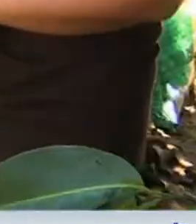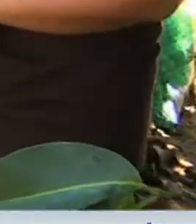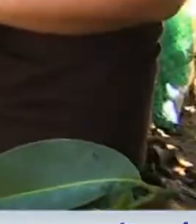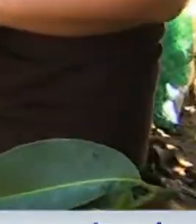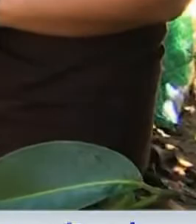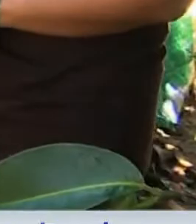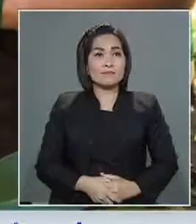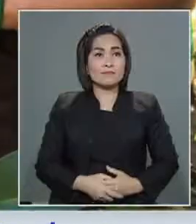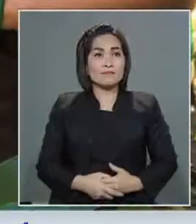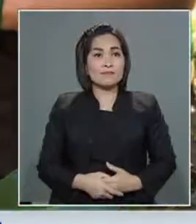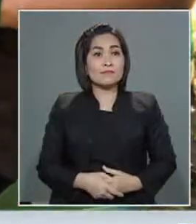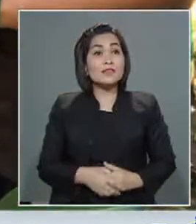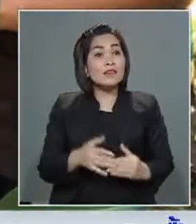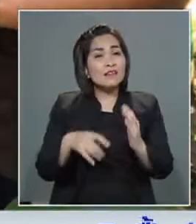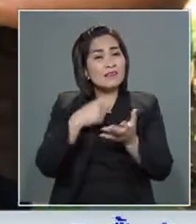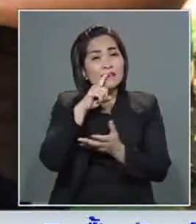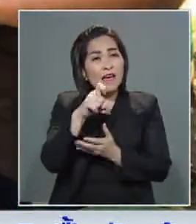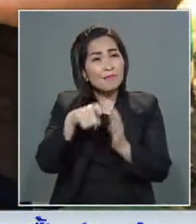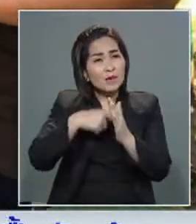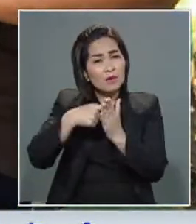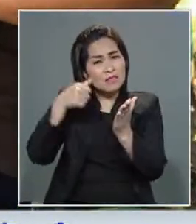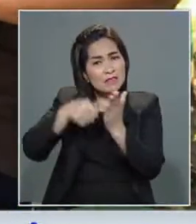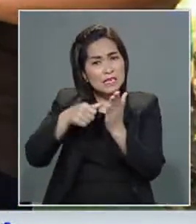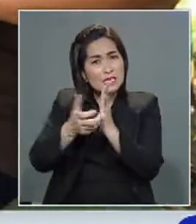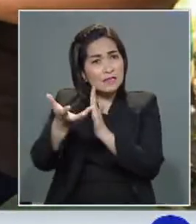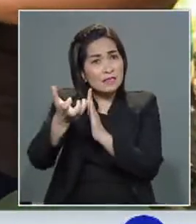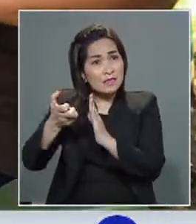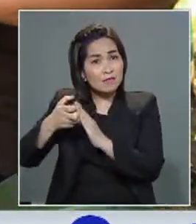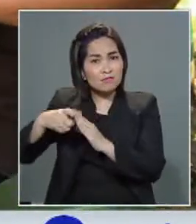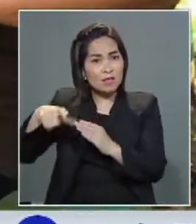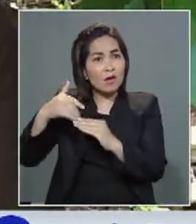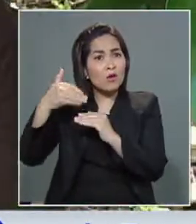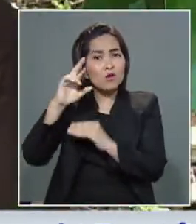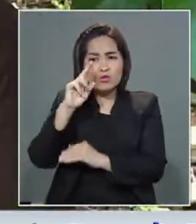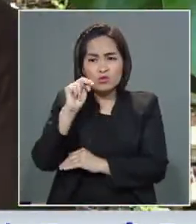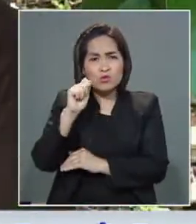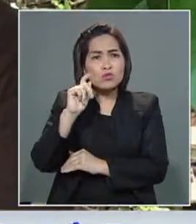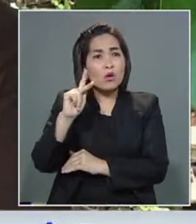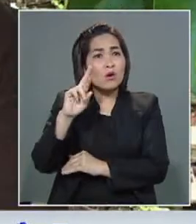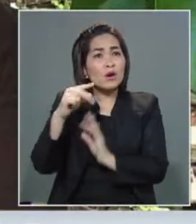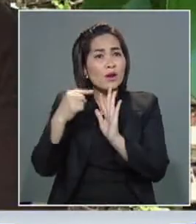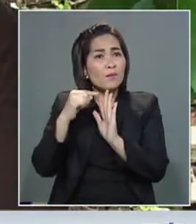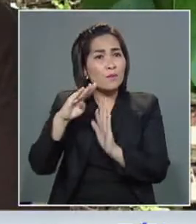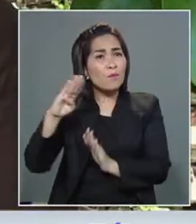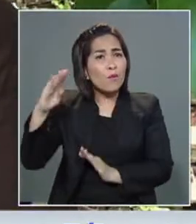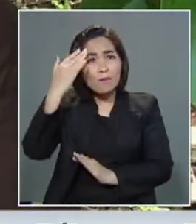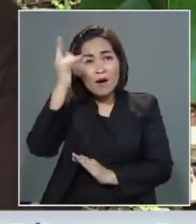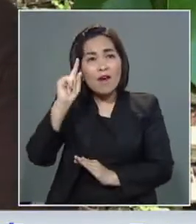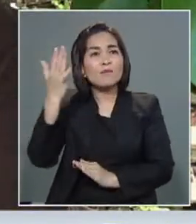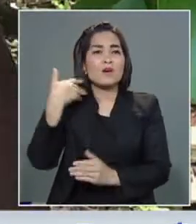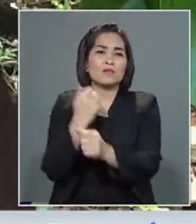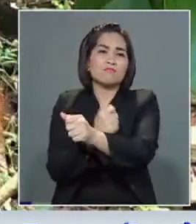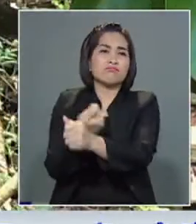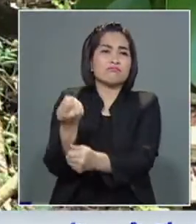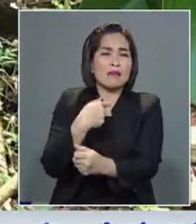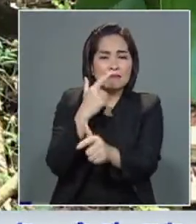เล่าให้ฟังทำไมเป็นหนี้นอกระบบเล่าให้ฟัง ไปกู้เขามา ตอนนั้นทำอาชีพอะไร เป็นลูกจ้าง อ๋อเป็นลูกจ้างยังไม่ได้มาเลี้ยงปลาทำเห็